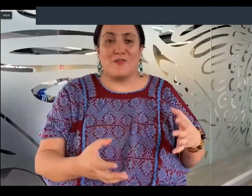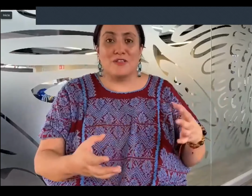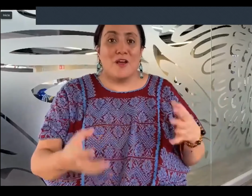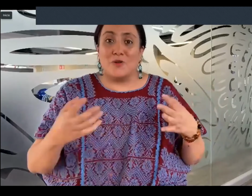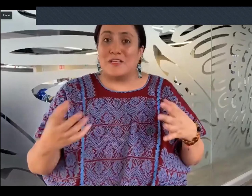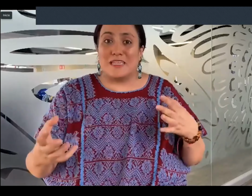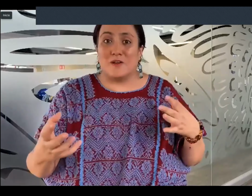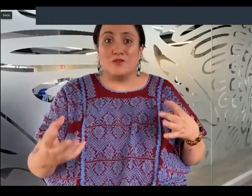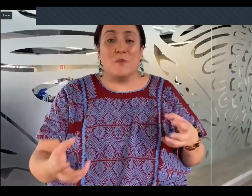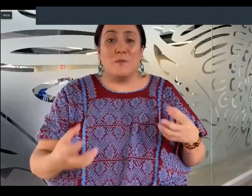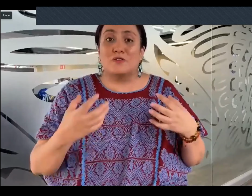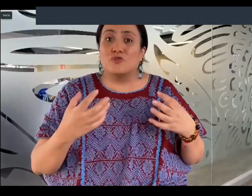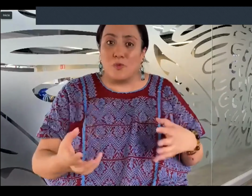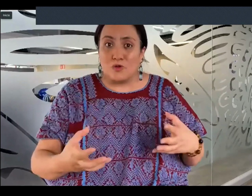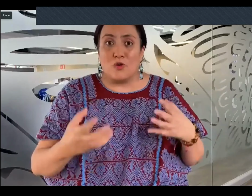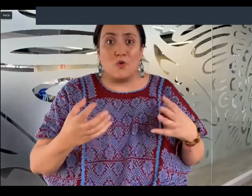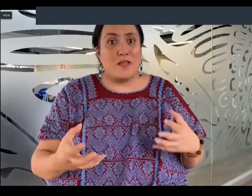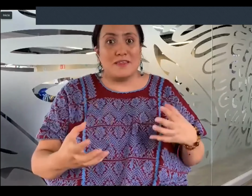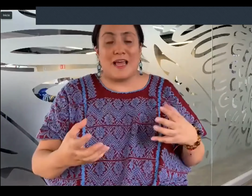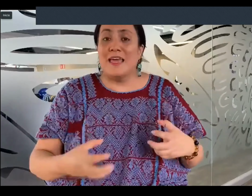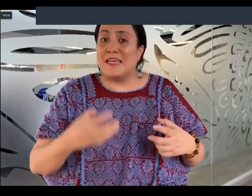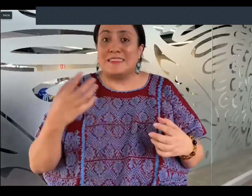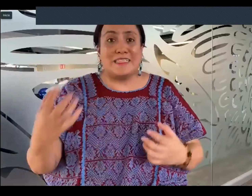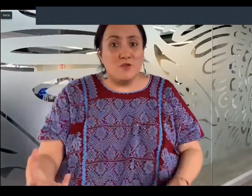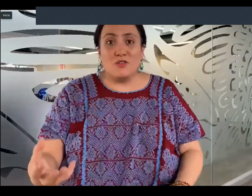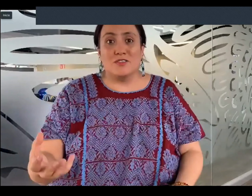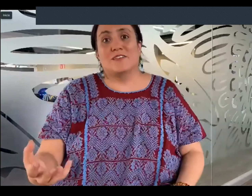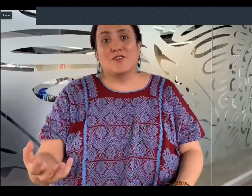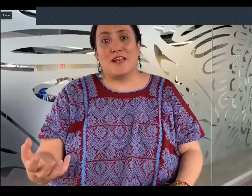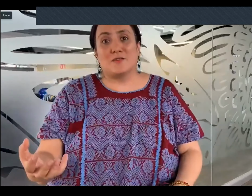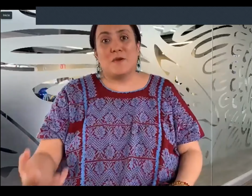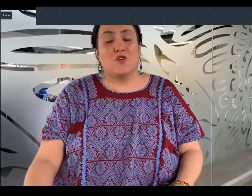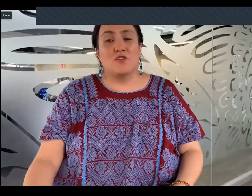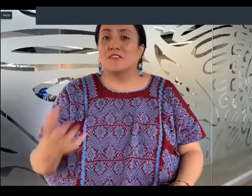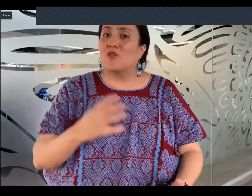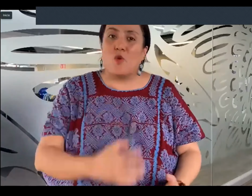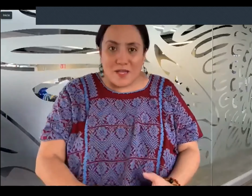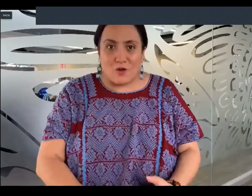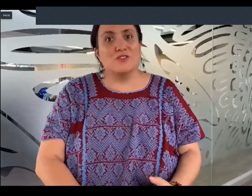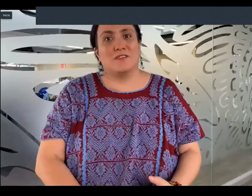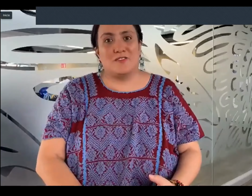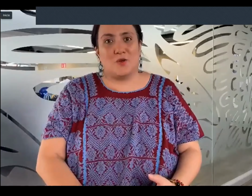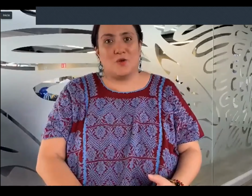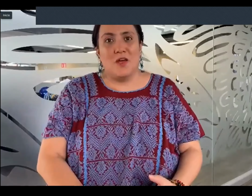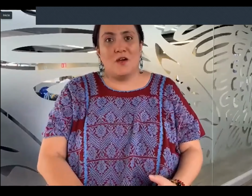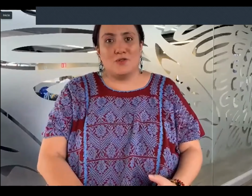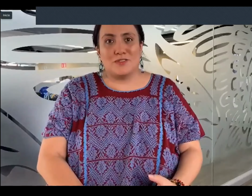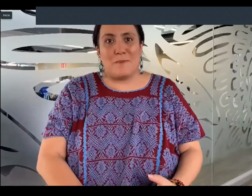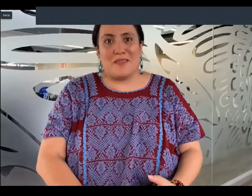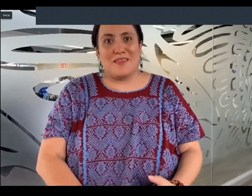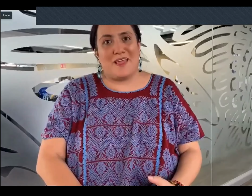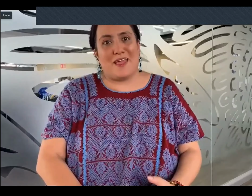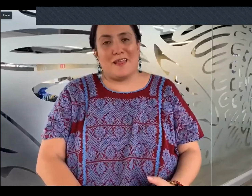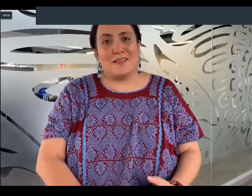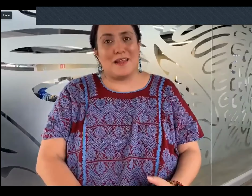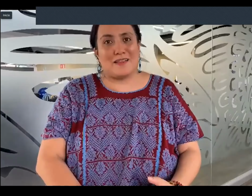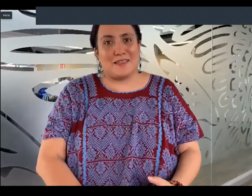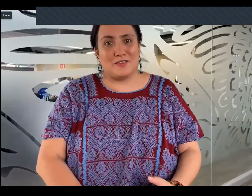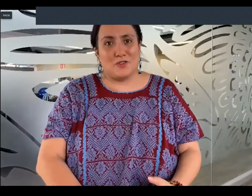Malheureusement, le volume est très bas. Donc, le vote, la voix de ces personnes est important. Sans